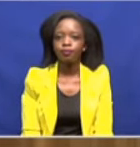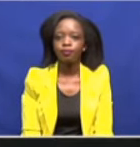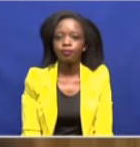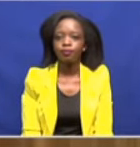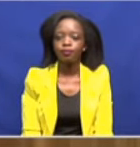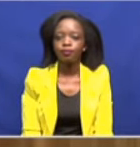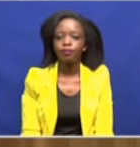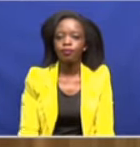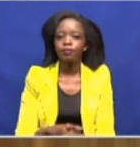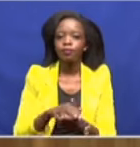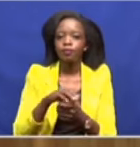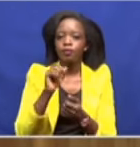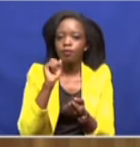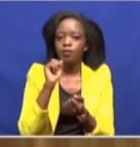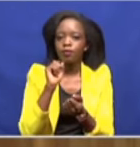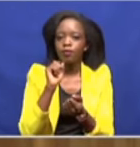mchana na